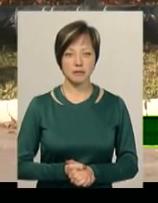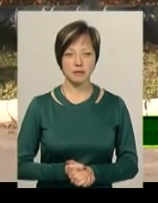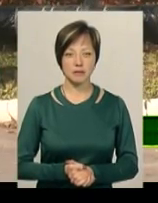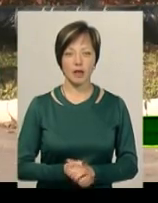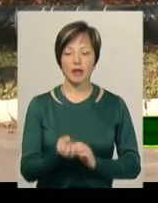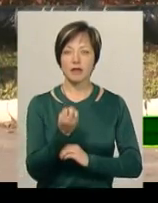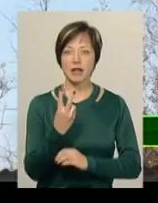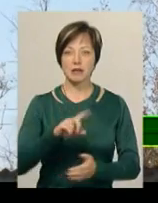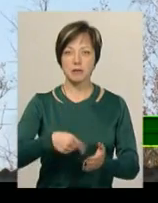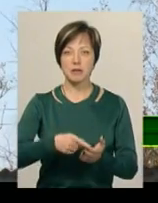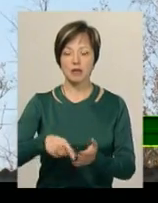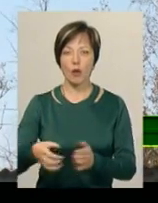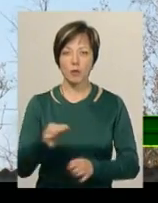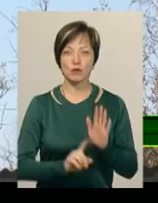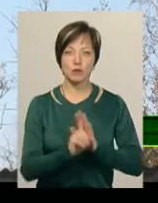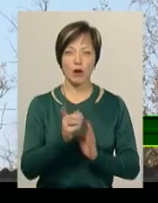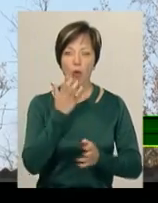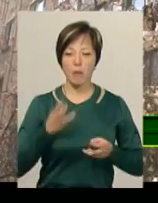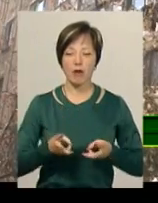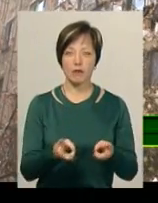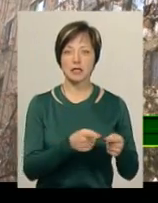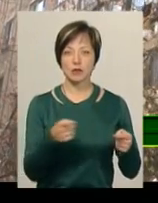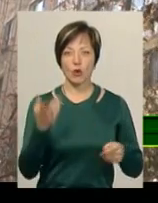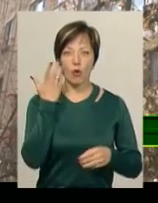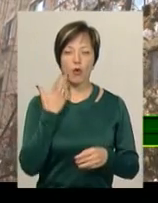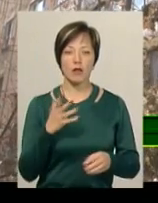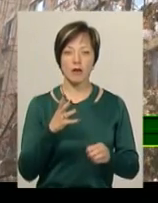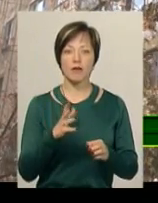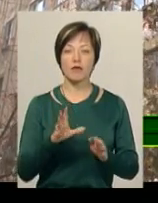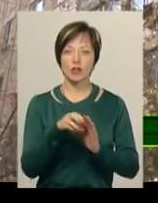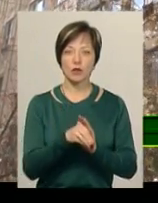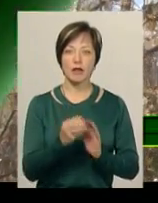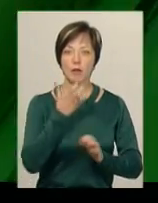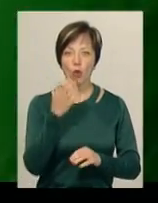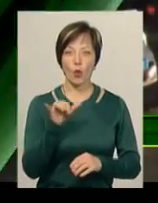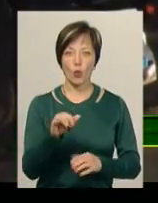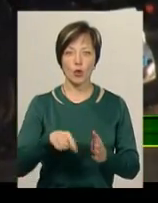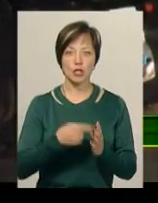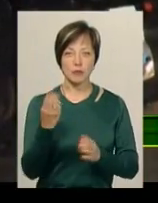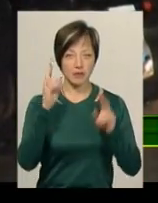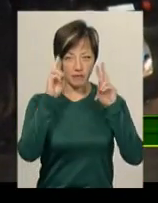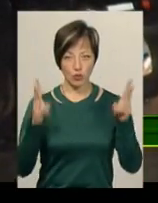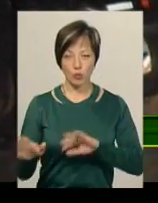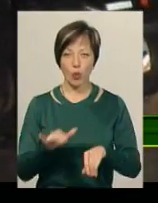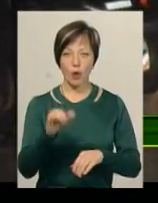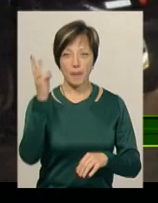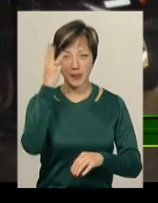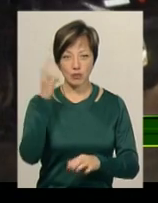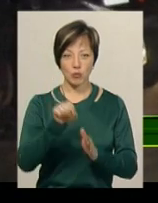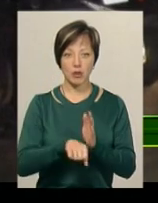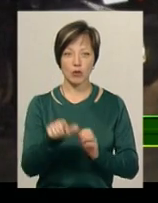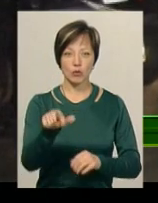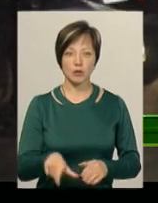У 12 містах області розпочався опалювальний сезон. Коли дадуть тепло у Шепетівці – невідомо. У Хмельницькому вбили